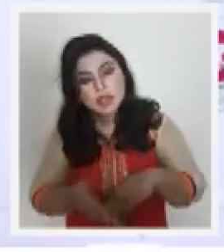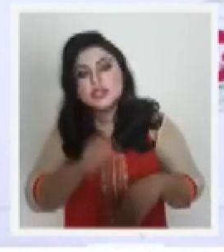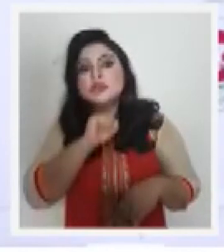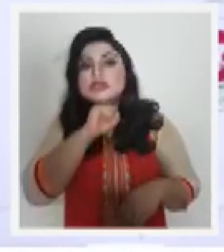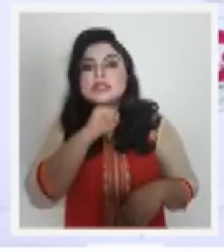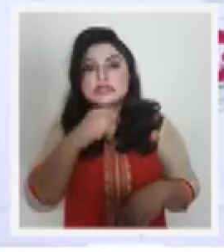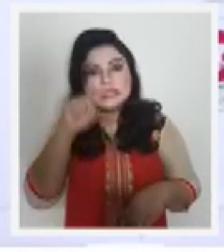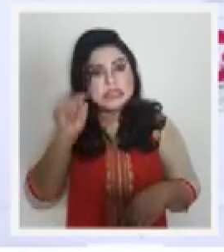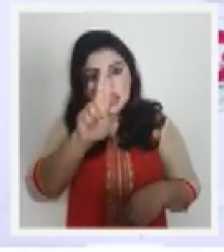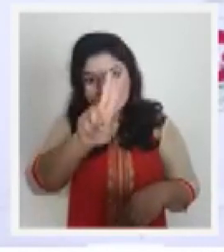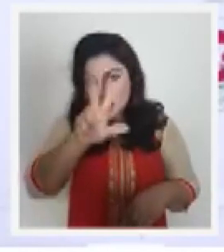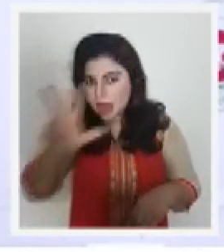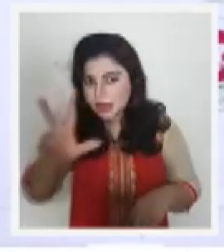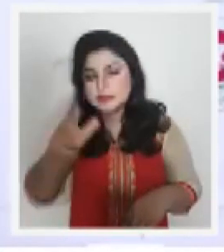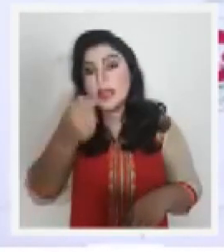1.32%।